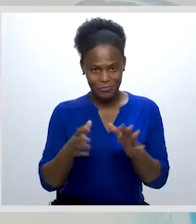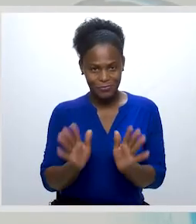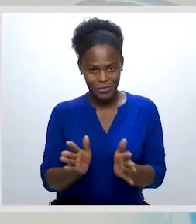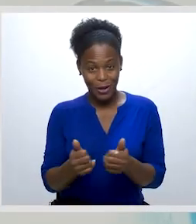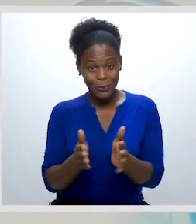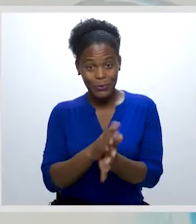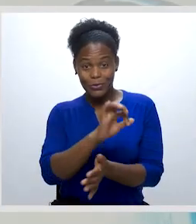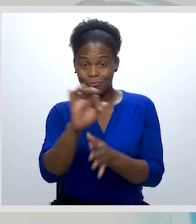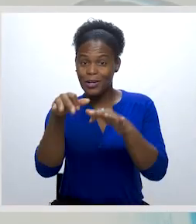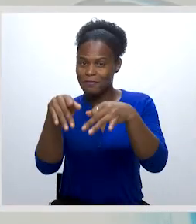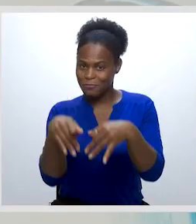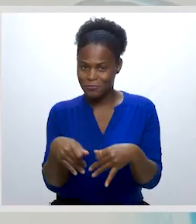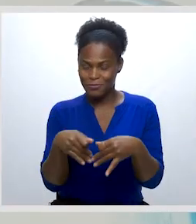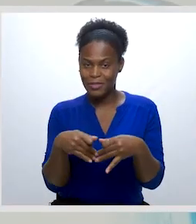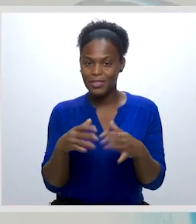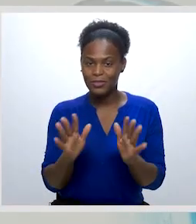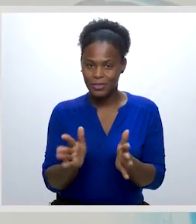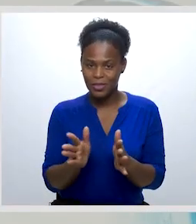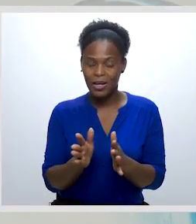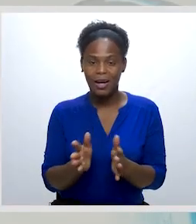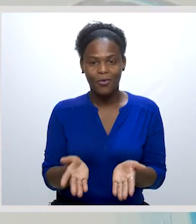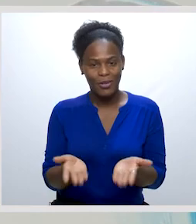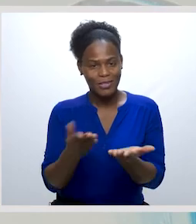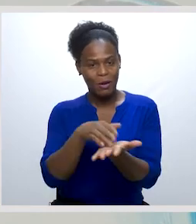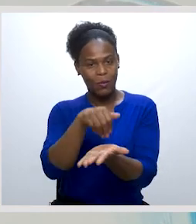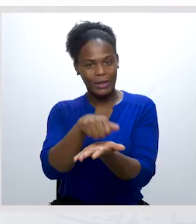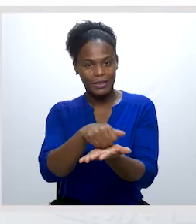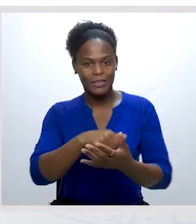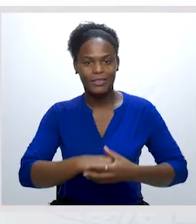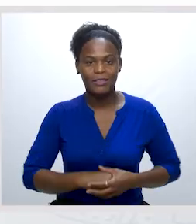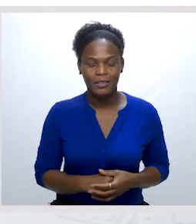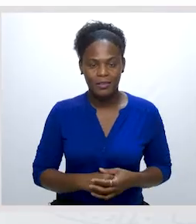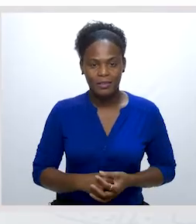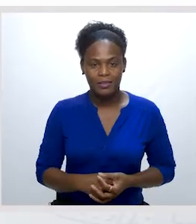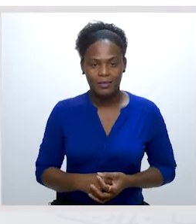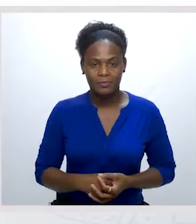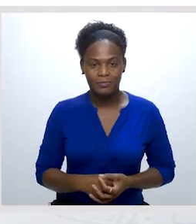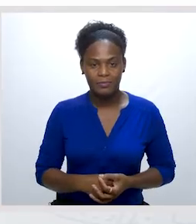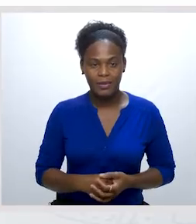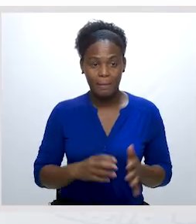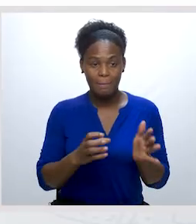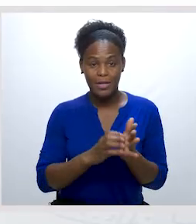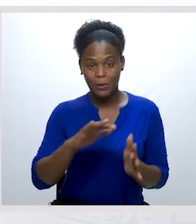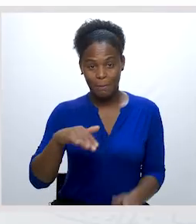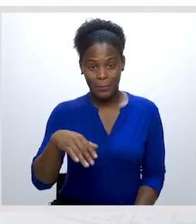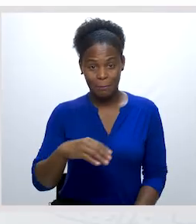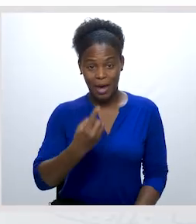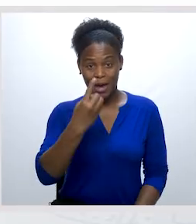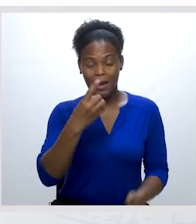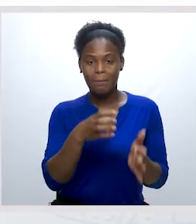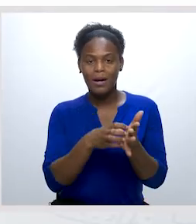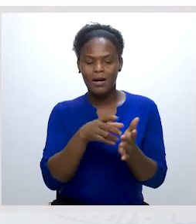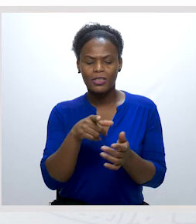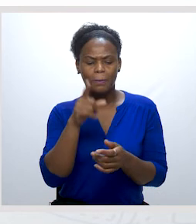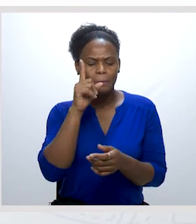Tout le monde a terminé? Allez, on corrige. La première image, qu'est-ce que la fille